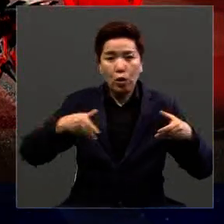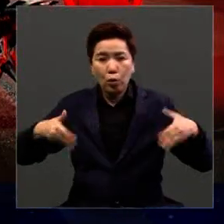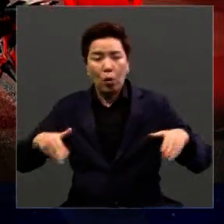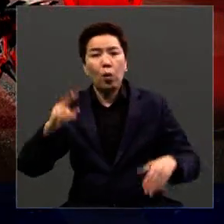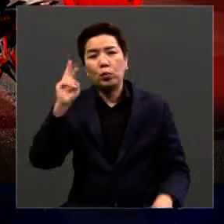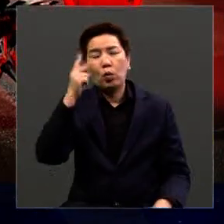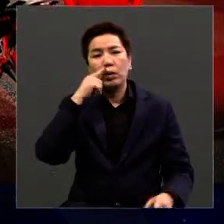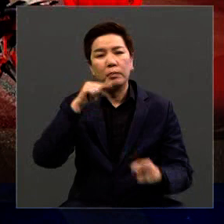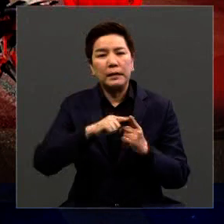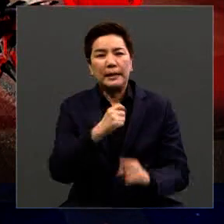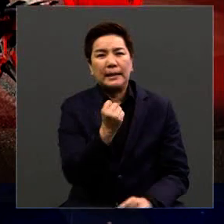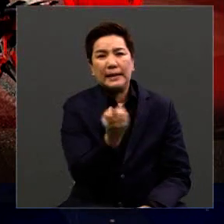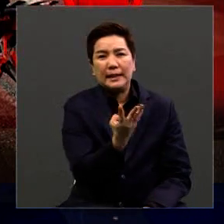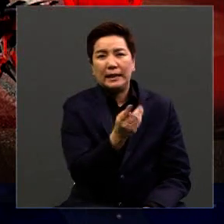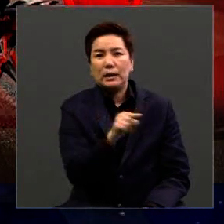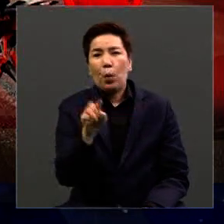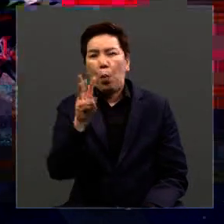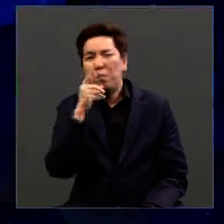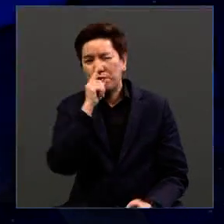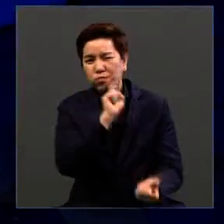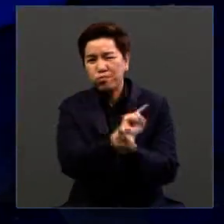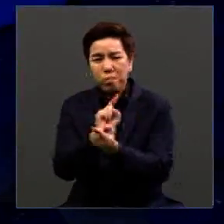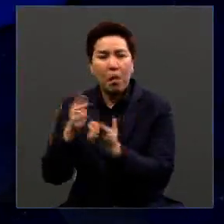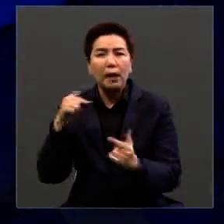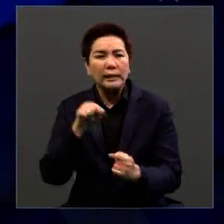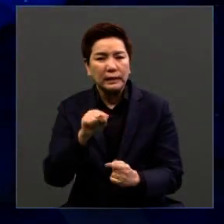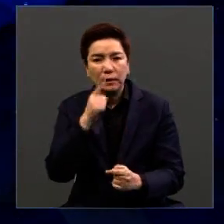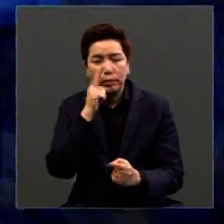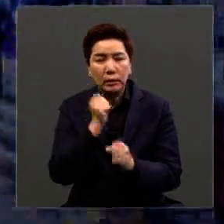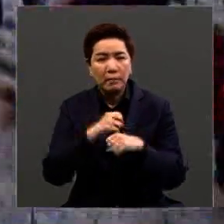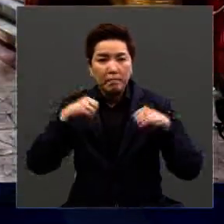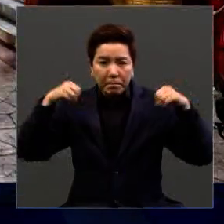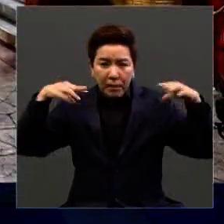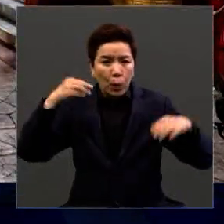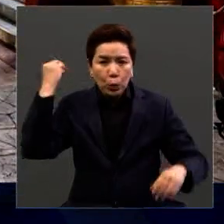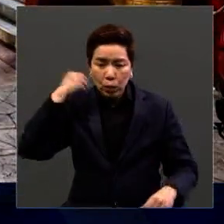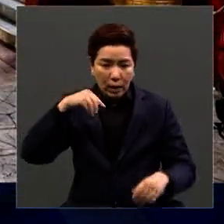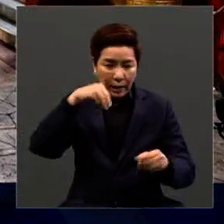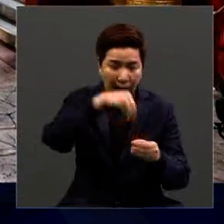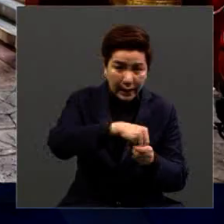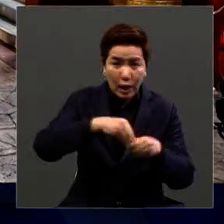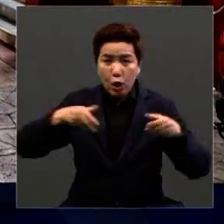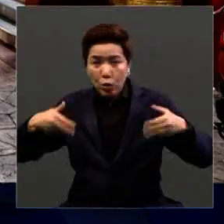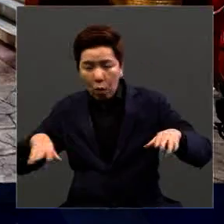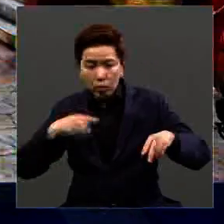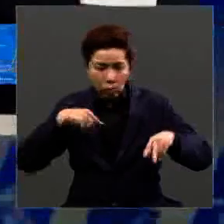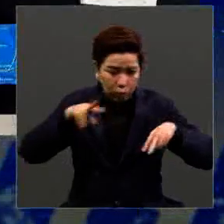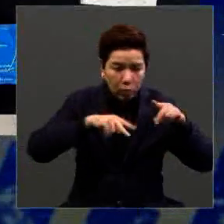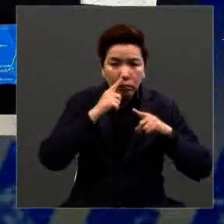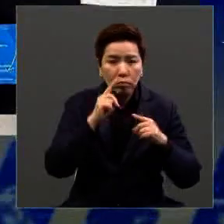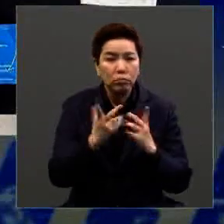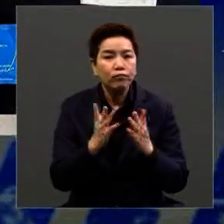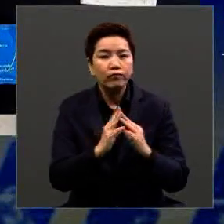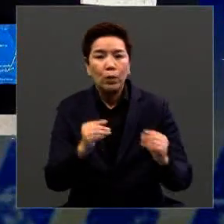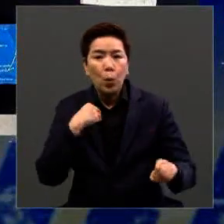ามันจะทำช่วงตี4 6โมงนะตรงนี้เองพอเราเปิดไฟทุกวันเนี่ยทั้งข้างในและข้างนอกเนี่ยก็มีเหตุและทุ